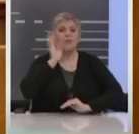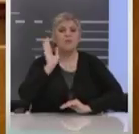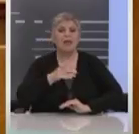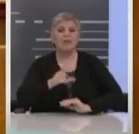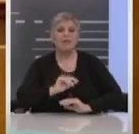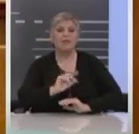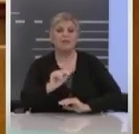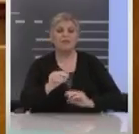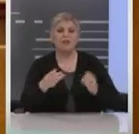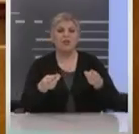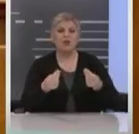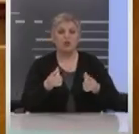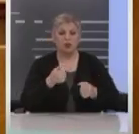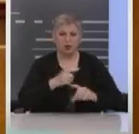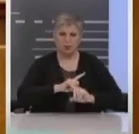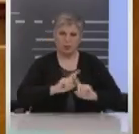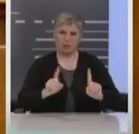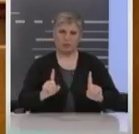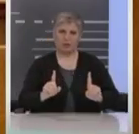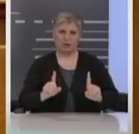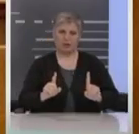που ζήσαμε τις προηγούμενες μέρες.